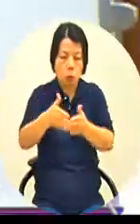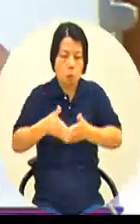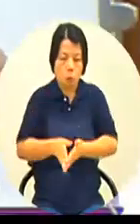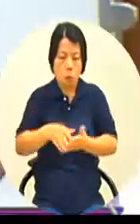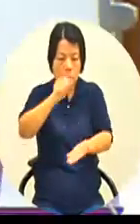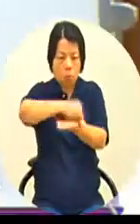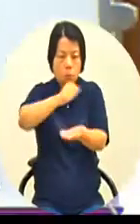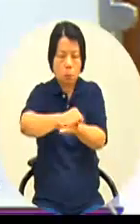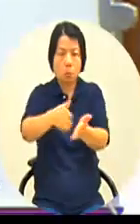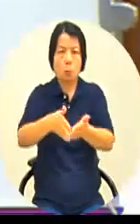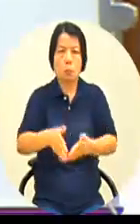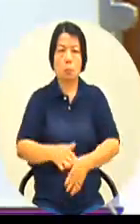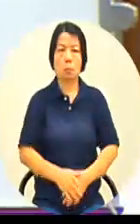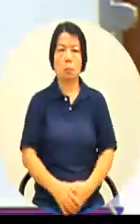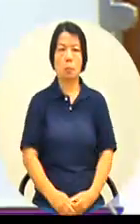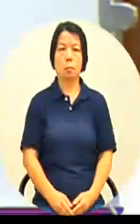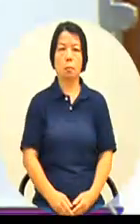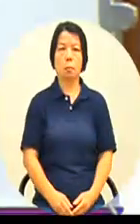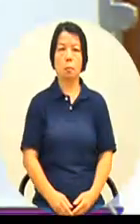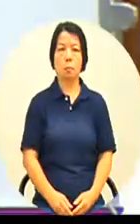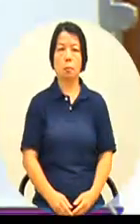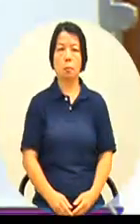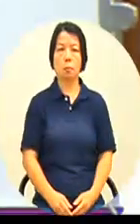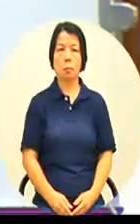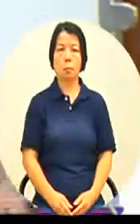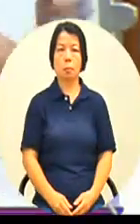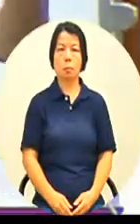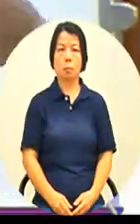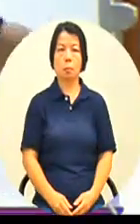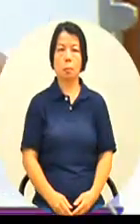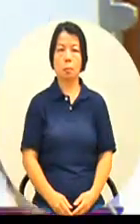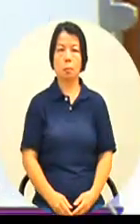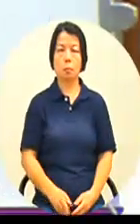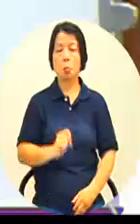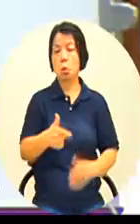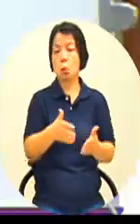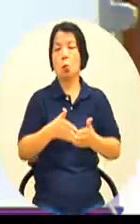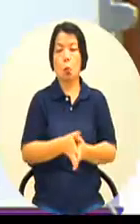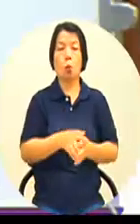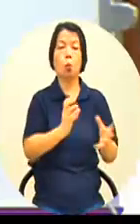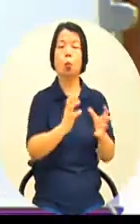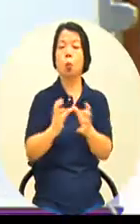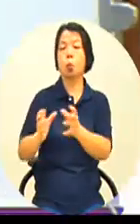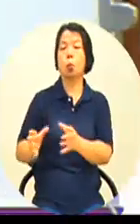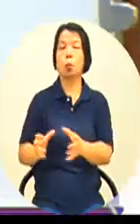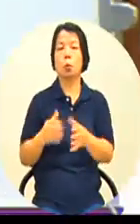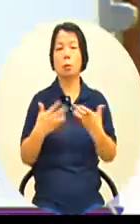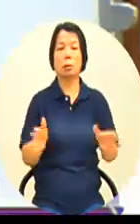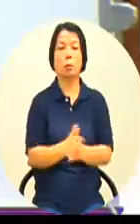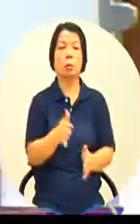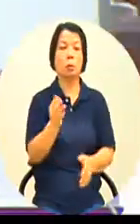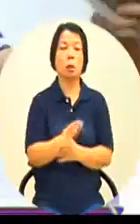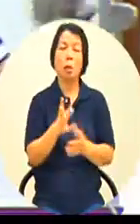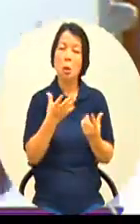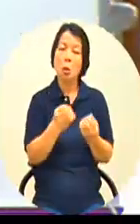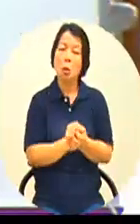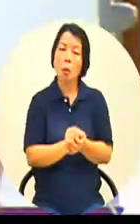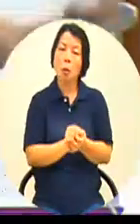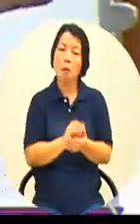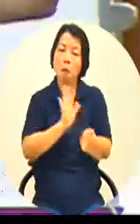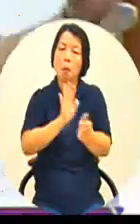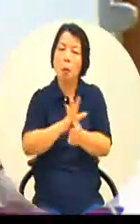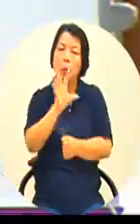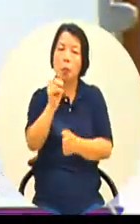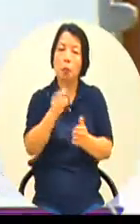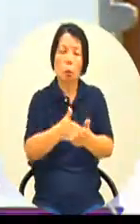才是有声啦。唔是讲我办啥啊，到底？有效无效，迄不管我都有去办啊，我有